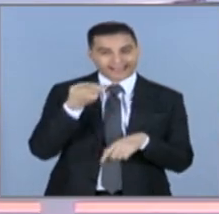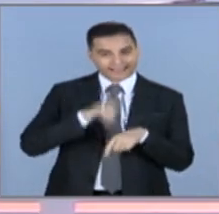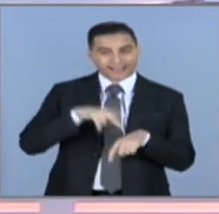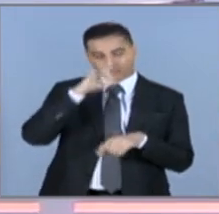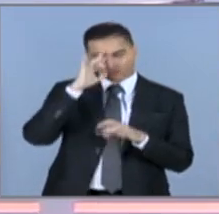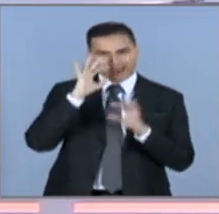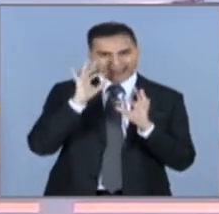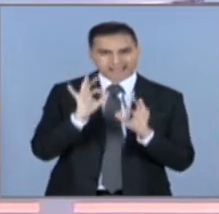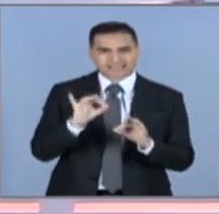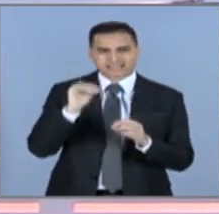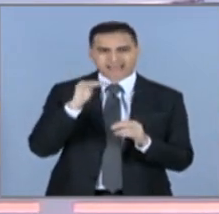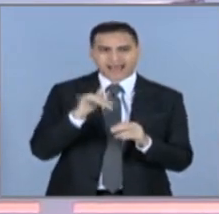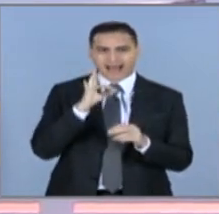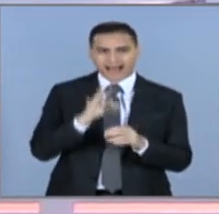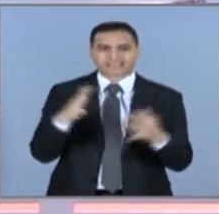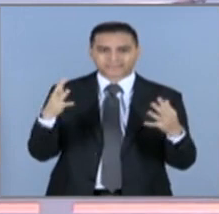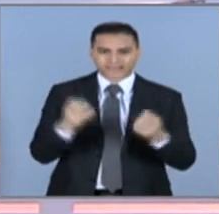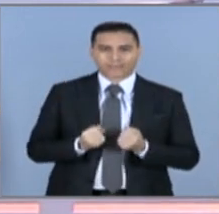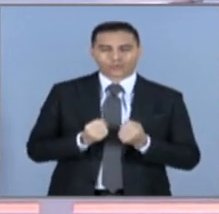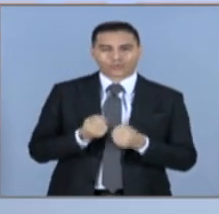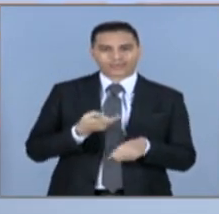إن شاء الله. يحيى هيجيبكوا غصب عنكم إن شاء الله.